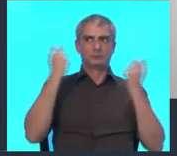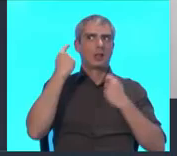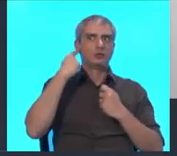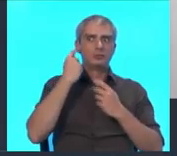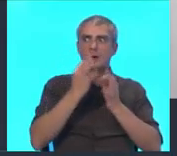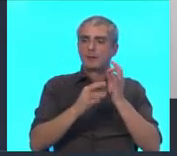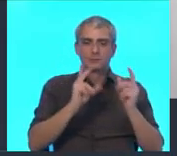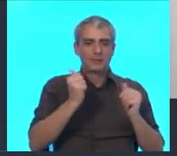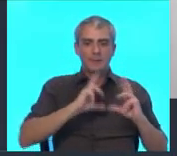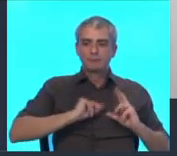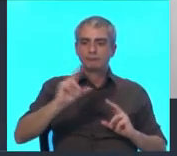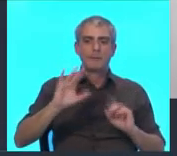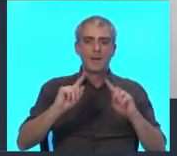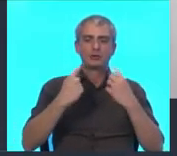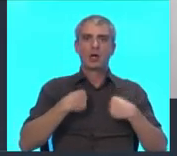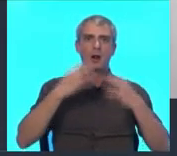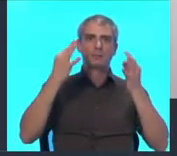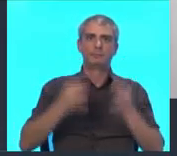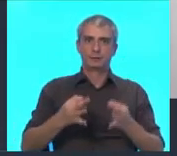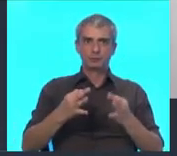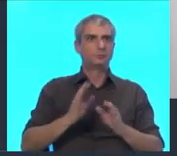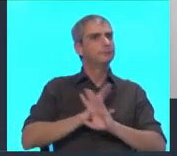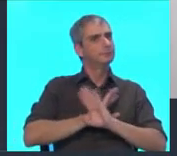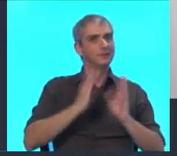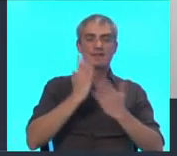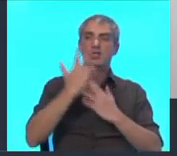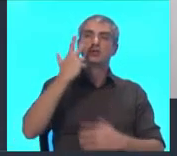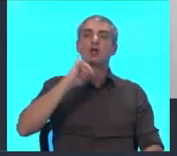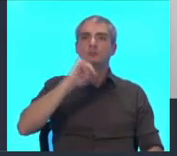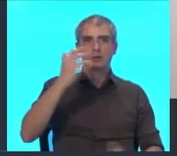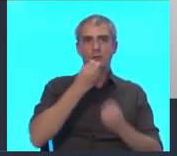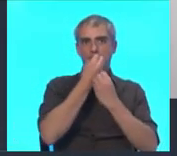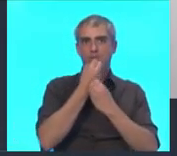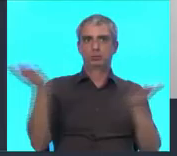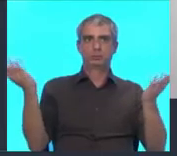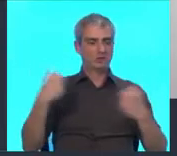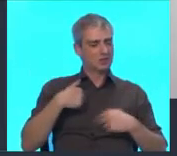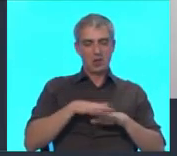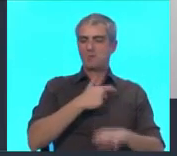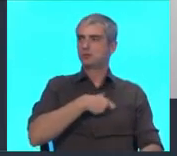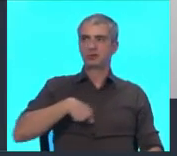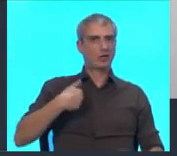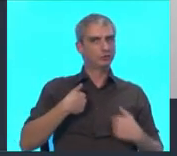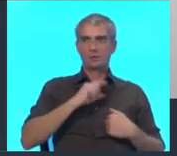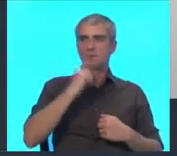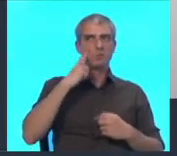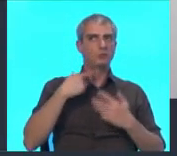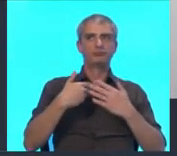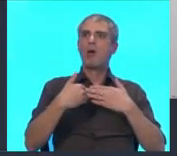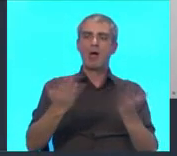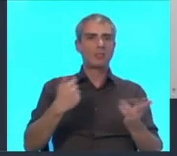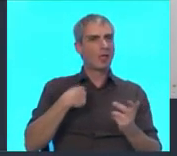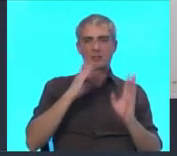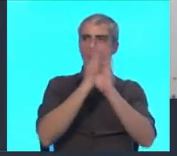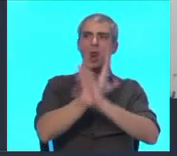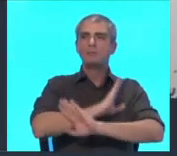זהים למה שקרה לי. זהו, אחרי כמעט 30 שנה זה בחוץ. אין בי אשמה, אין בי בושה, אני לא מסתתר,